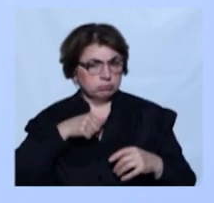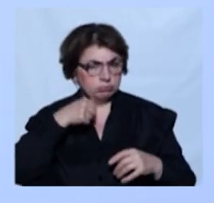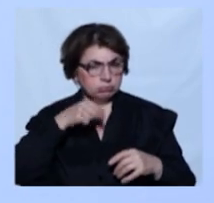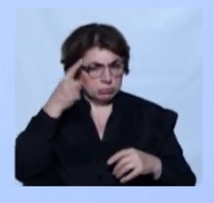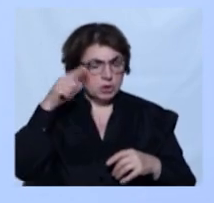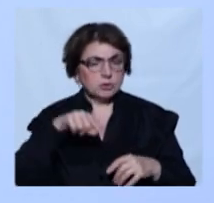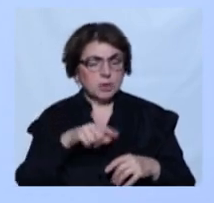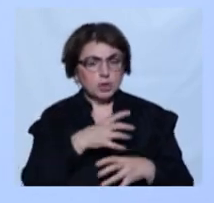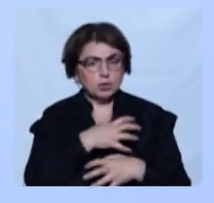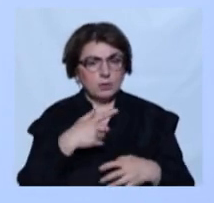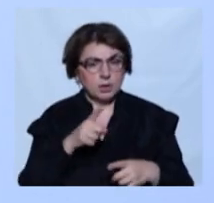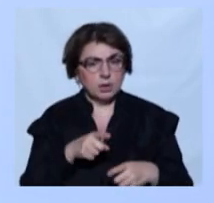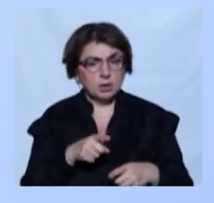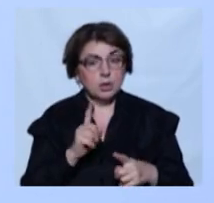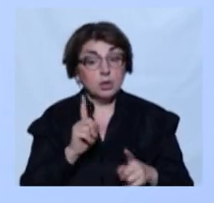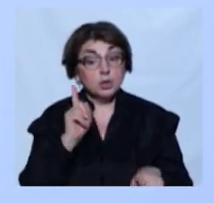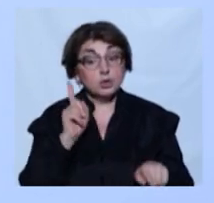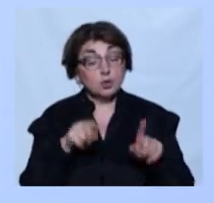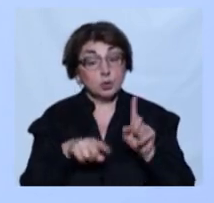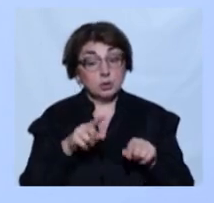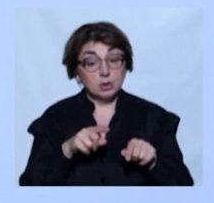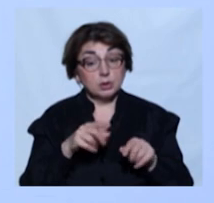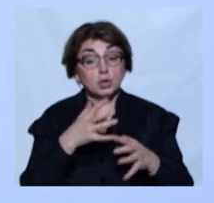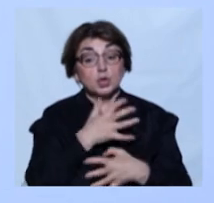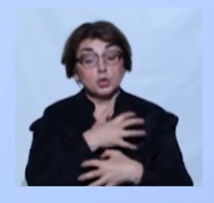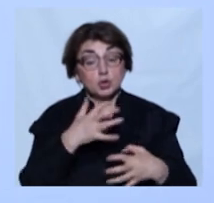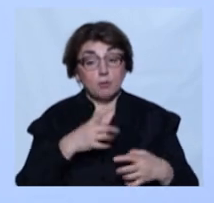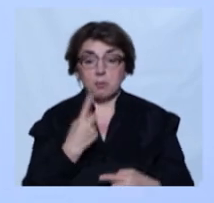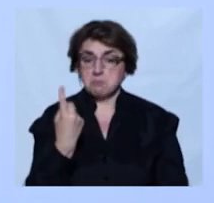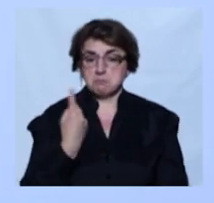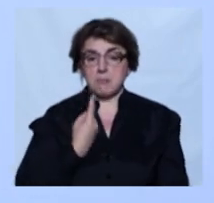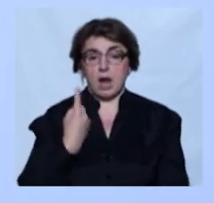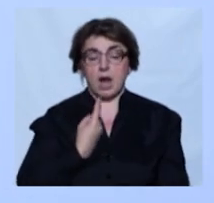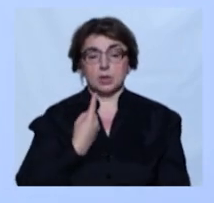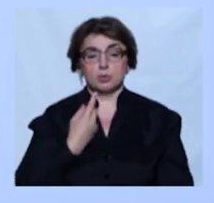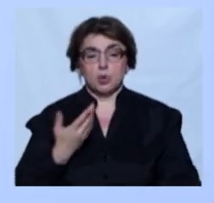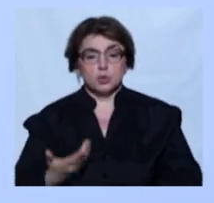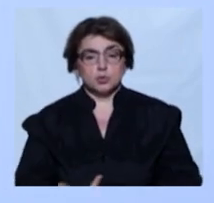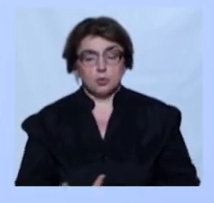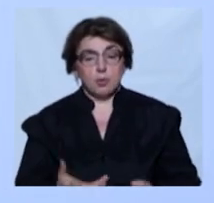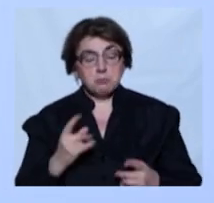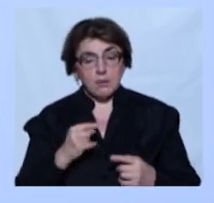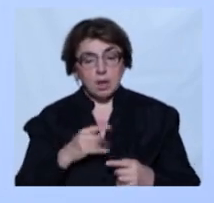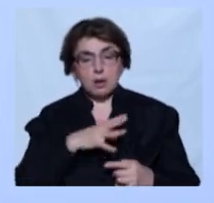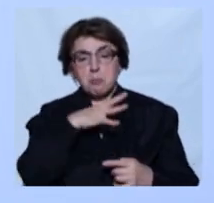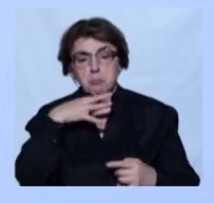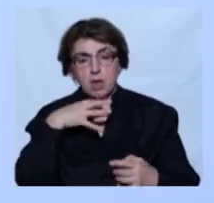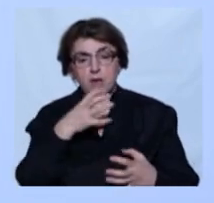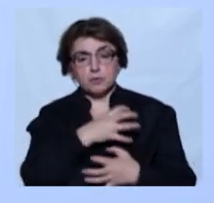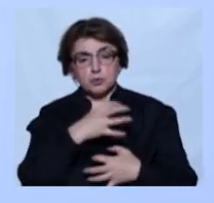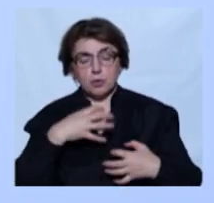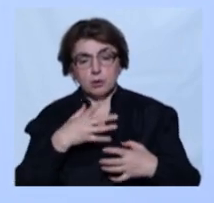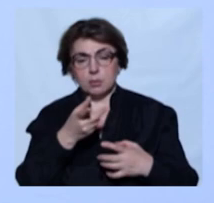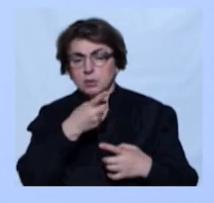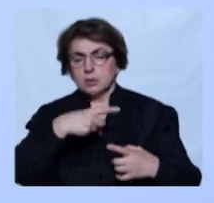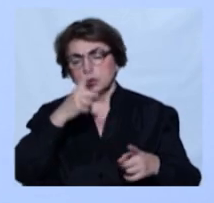არის. ბავშვებო, ზოგიერთი ცხოველი მარტო ცხოვრობს, მაგრამ ცხოველების დიდი ნაწილი ერთად